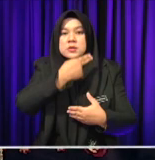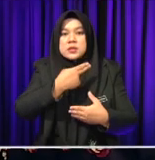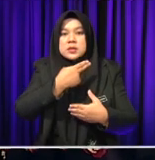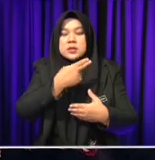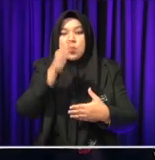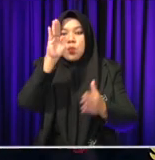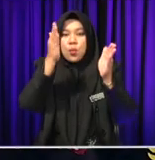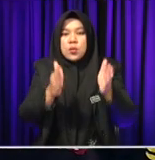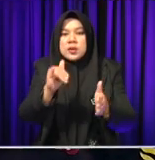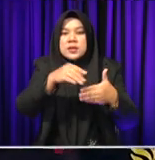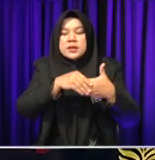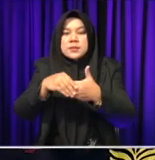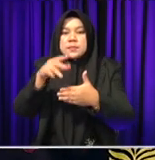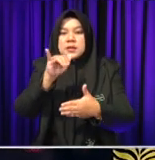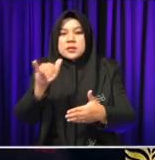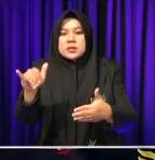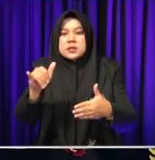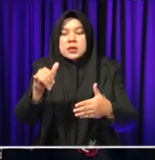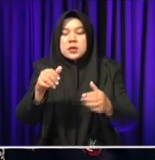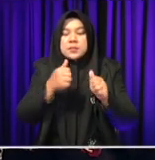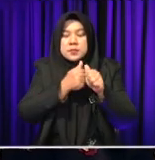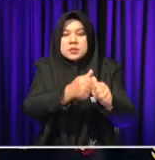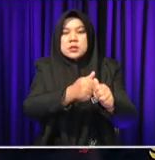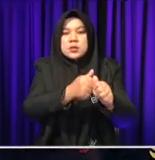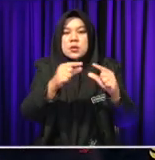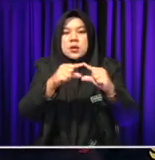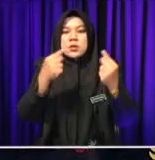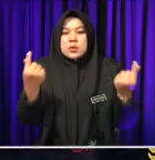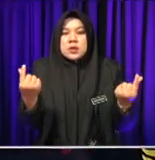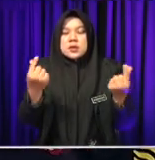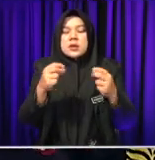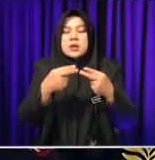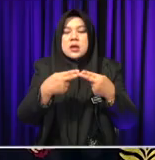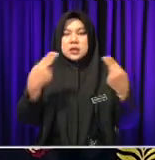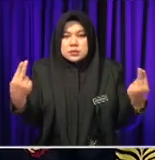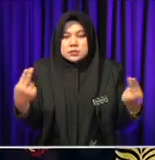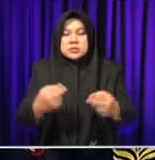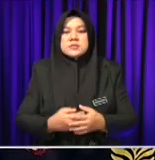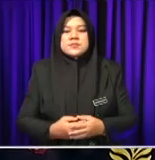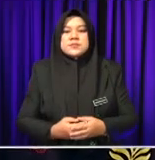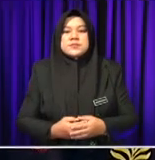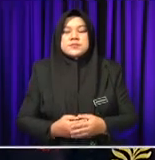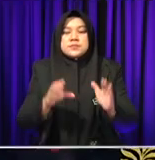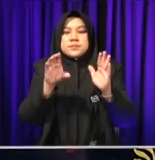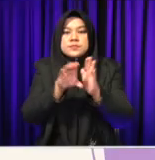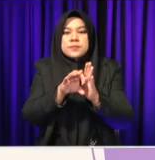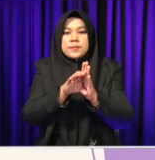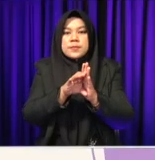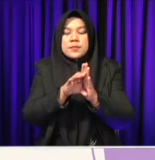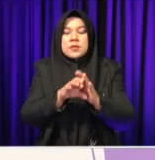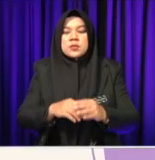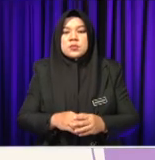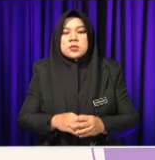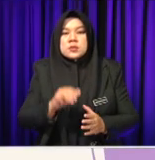dipimpinnya berpandukan al-quran dan al-hadis lah al-quran dan as-sunnah kemudian Contohnya apa